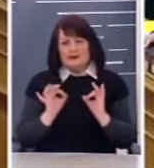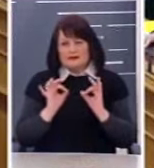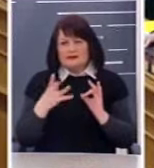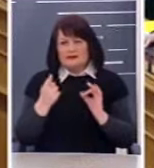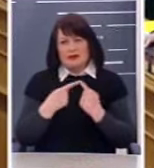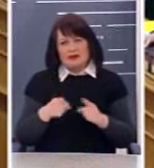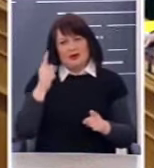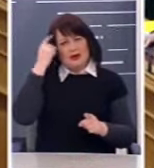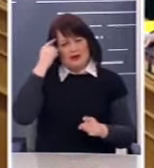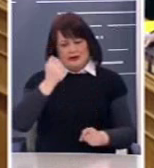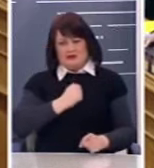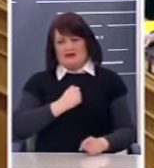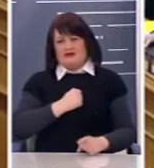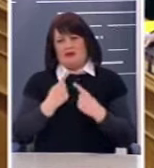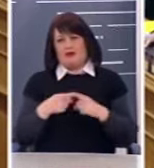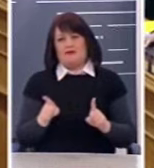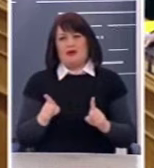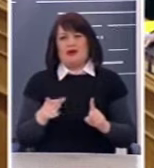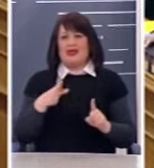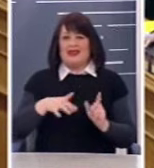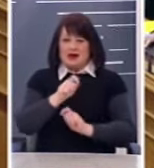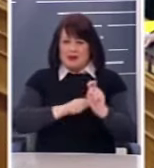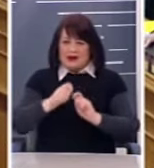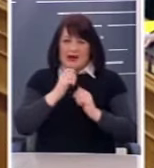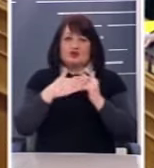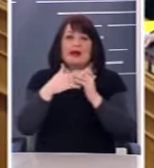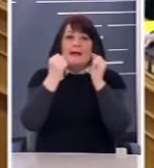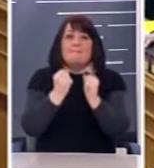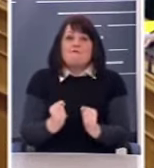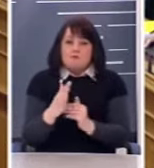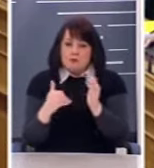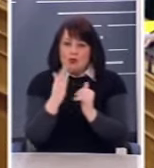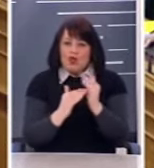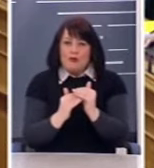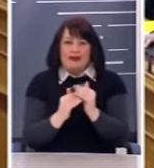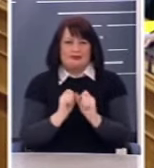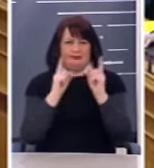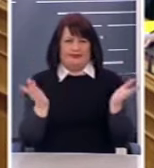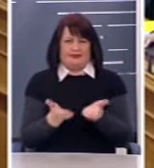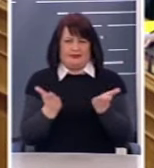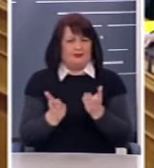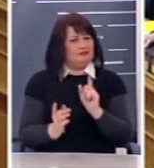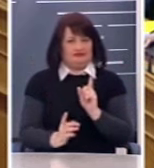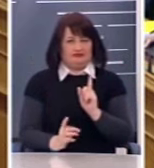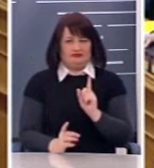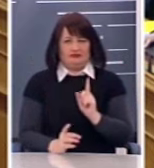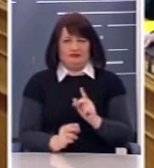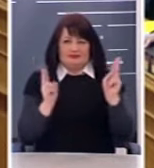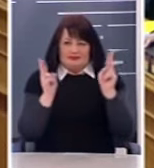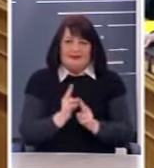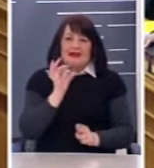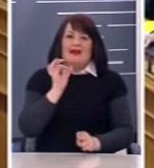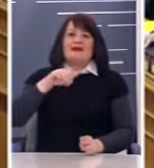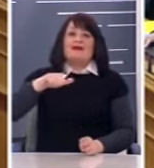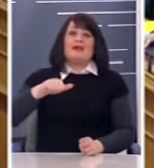διαφορά αντίληψης. Εμείς θέλουμε να φτιάξουμε κάποιες υποδομές, όχι πυροτεχνήματα. Μειώσαμε λίγο το ΦΠΑ,